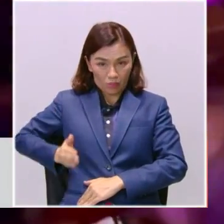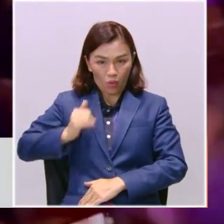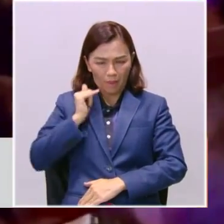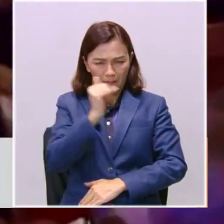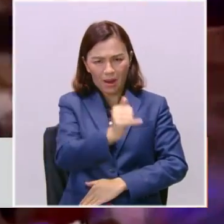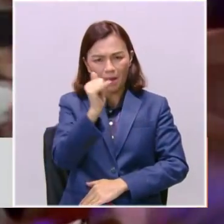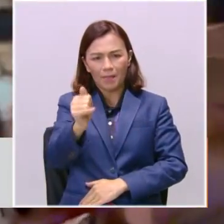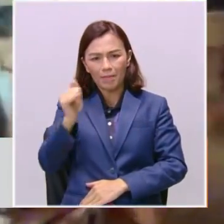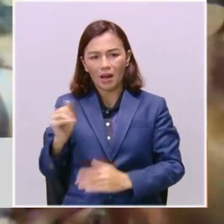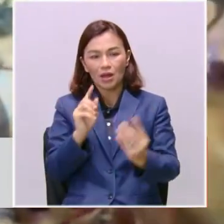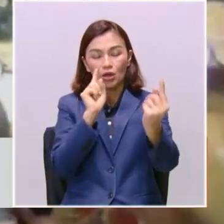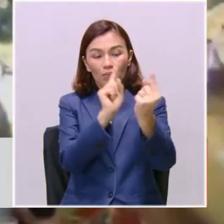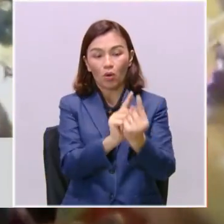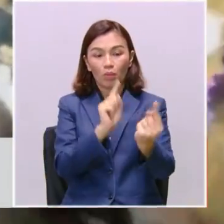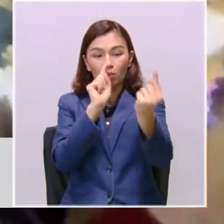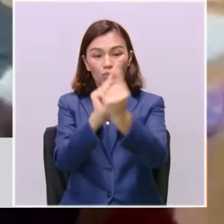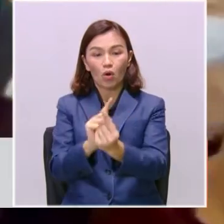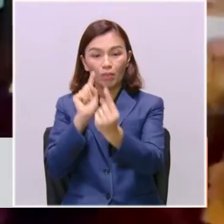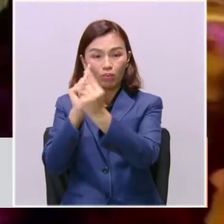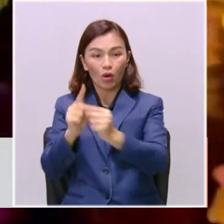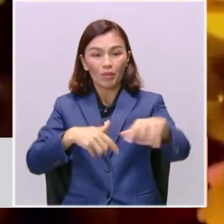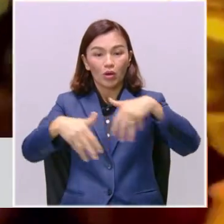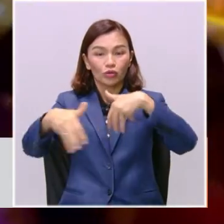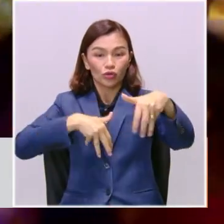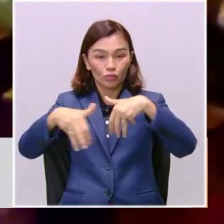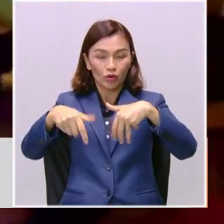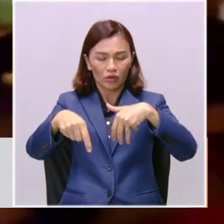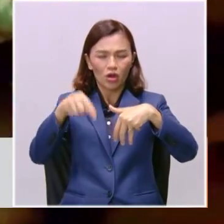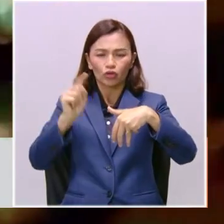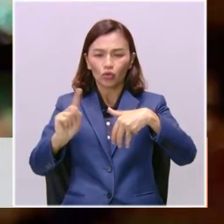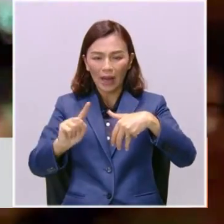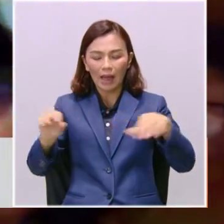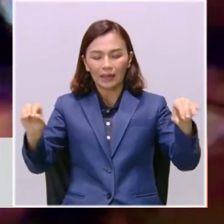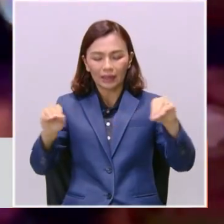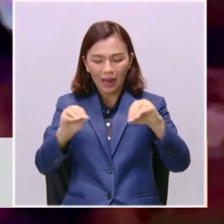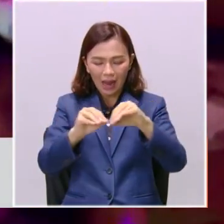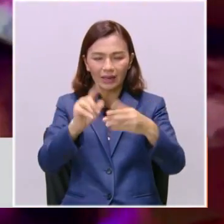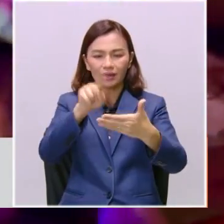ที่เพื่อพบปะประชาชนของพลเอกประยุทธ์ในช่วงฤดูกาลหาเสียงด้วยค่ะ